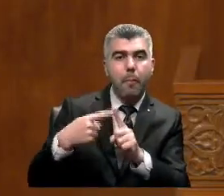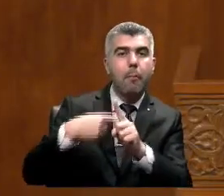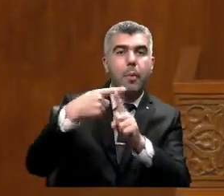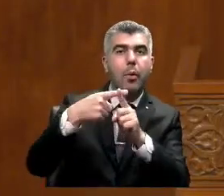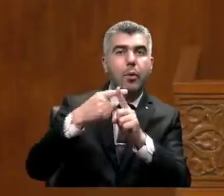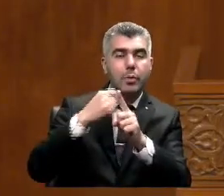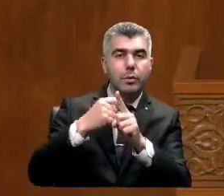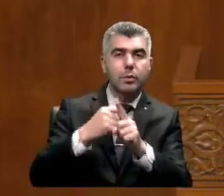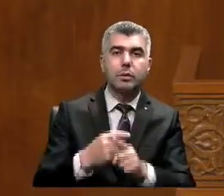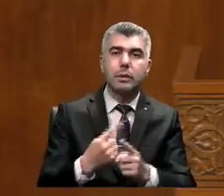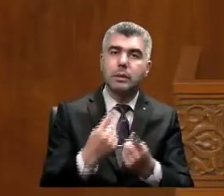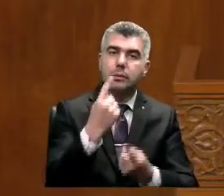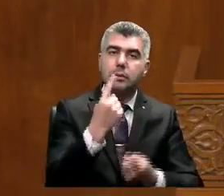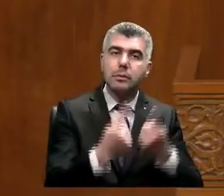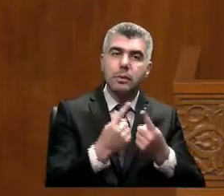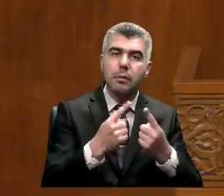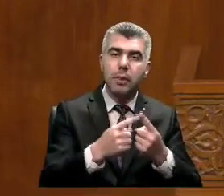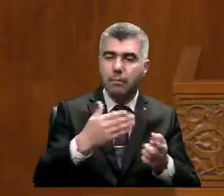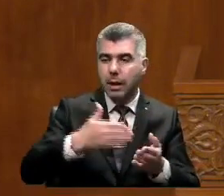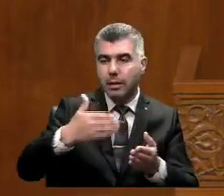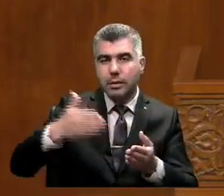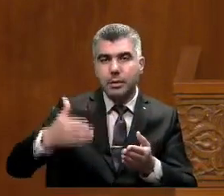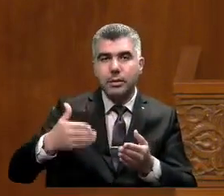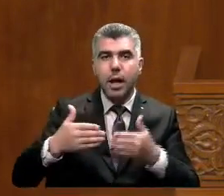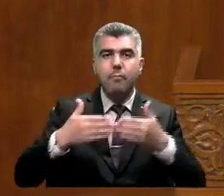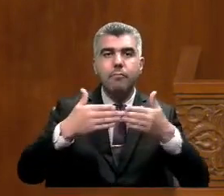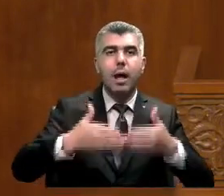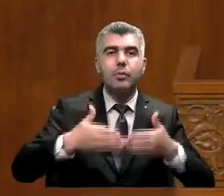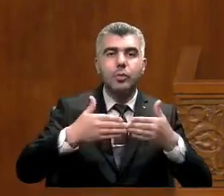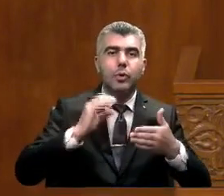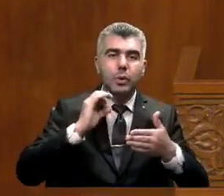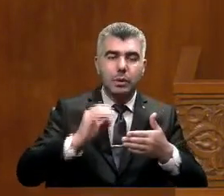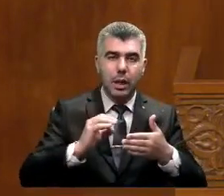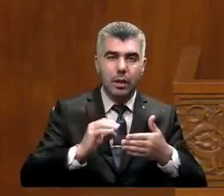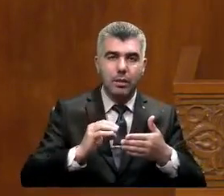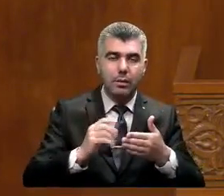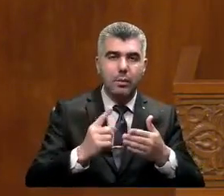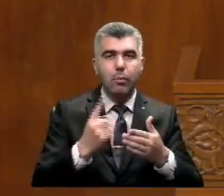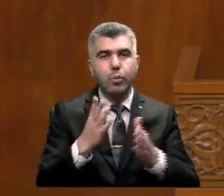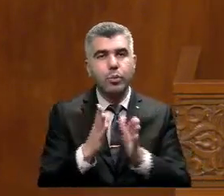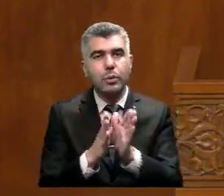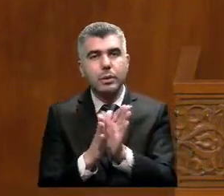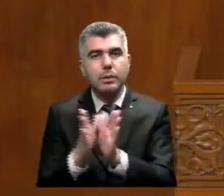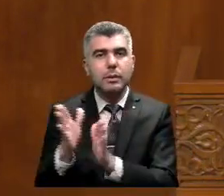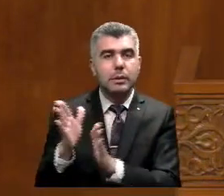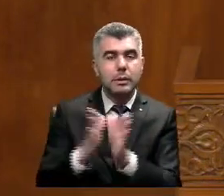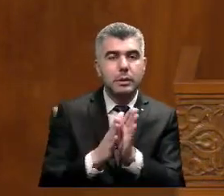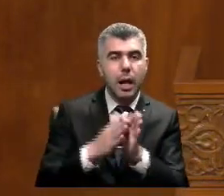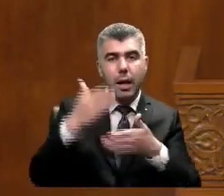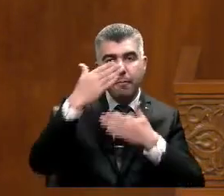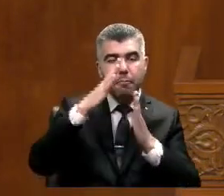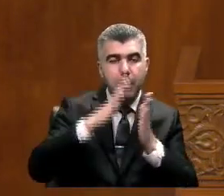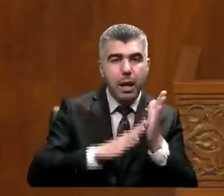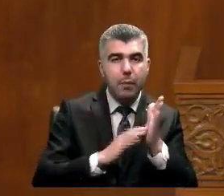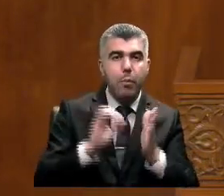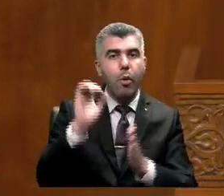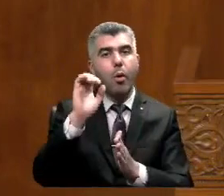مقابل محدودية الأرصفة المخصصة لهذا النوع من النقل من كلا الجانبين المغربي